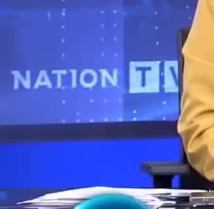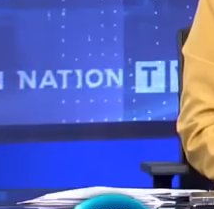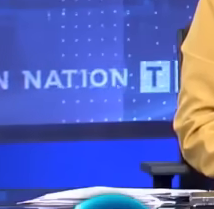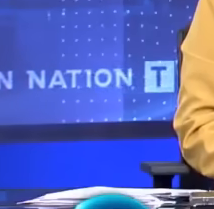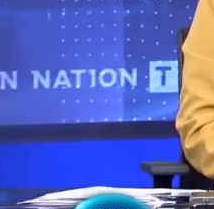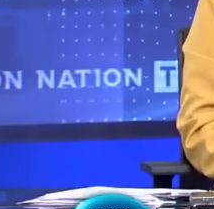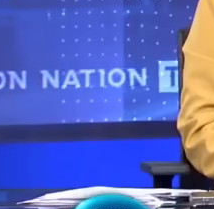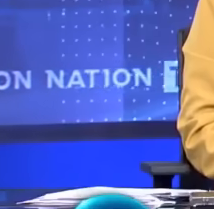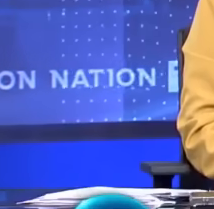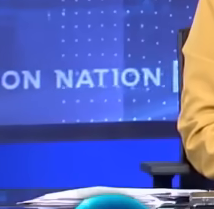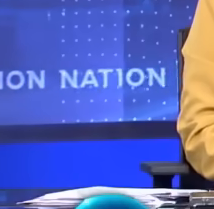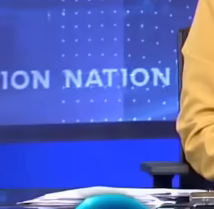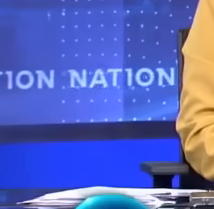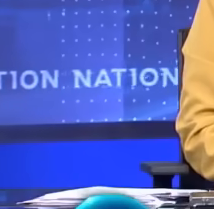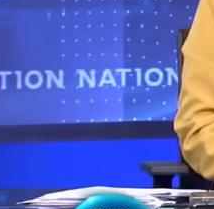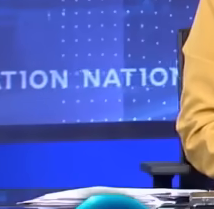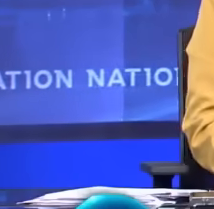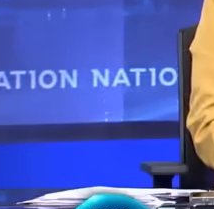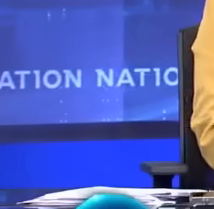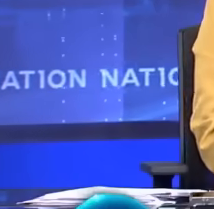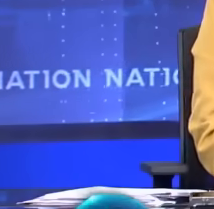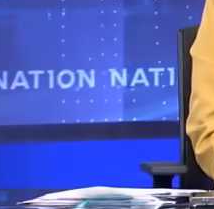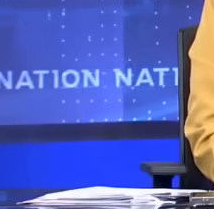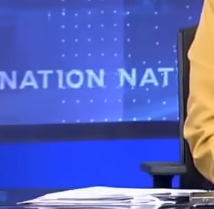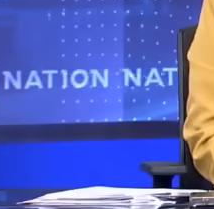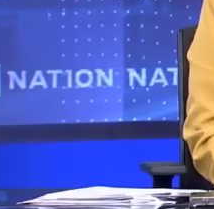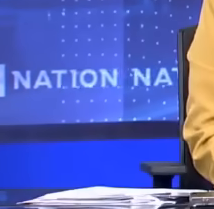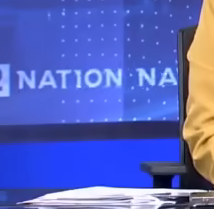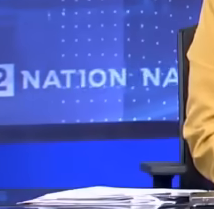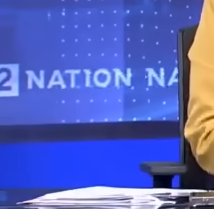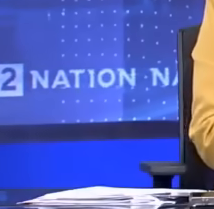และทั้งหมดนี้คือข่าวค่ำเนชั่นประจำวันนี้นะคะเราทั้งสองคนต้องลาไปก่อนสวัสดีค่ะ สวัสดีค่ะ